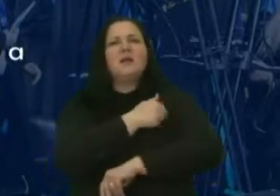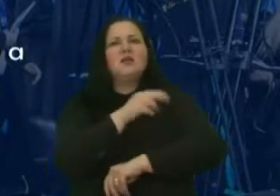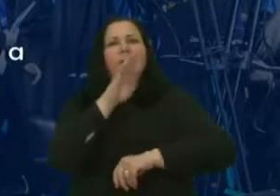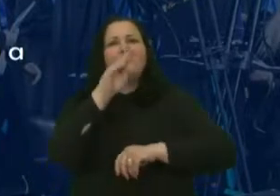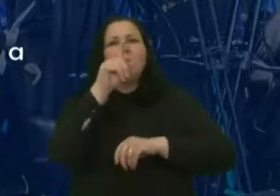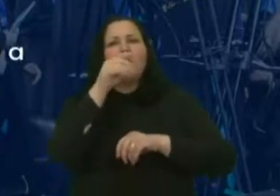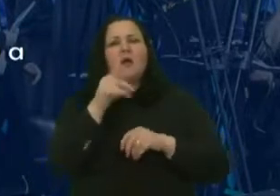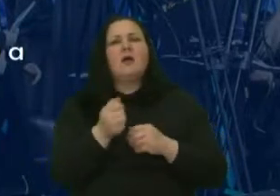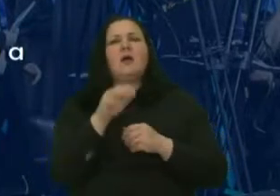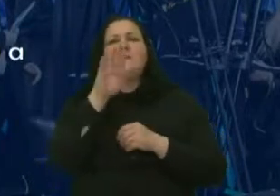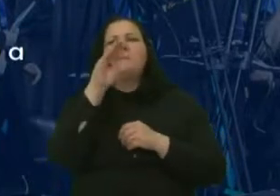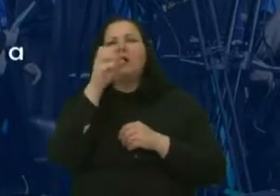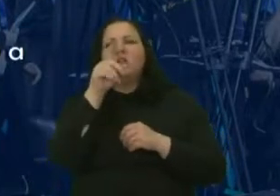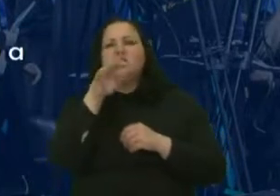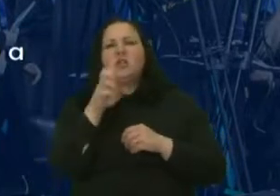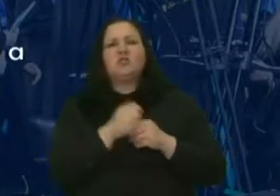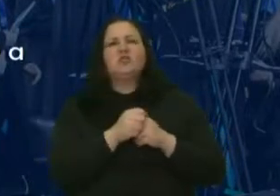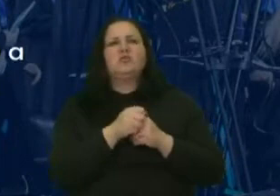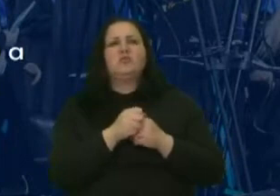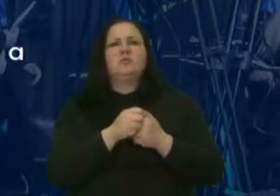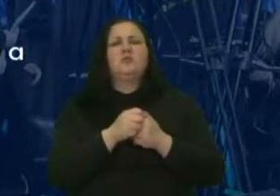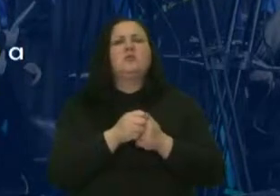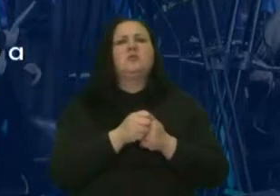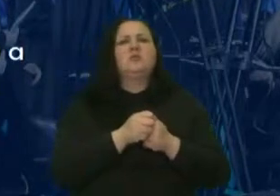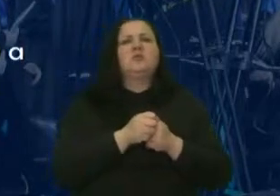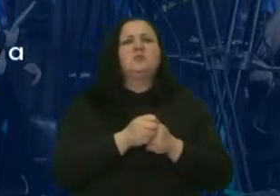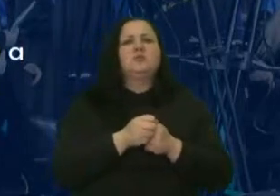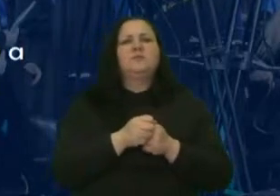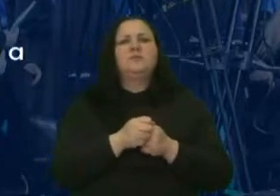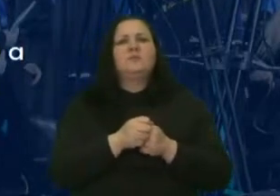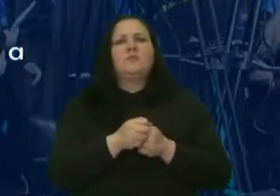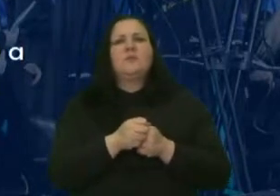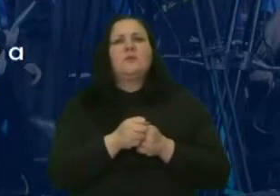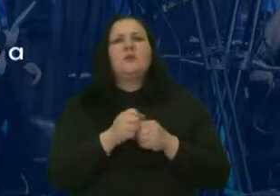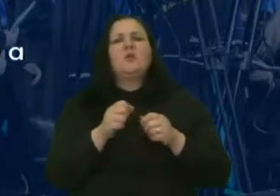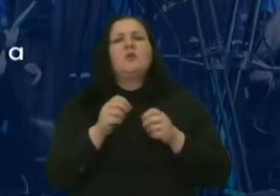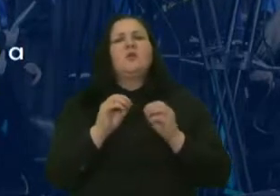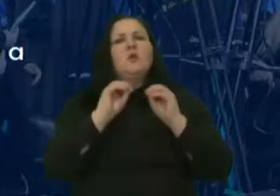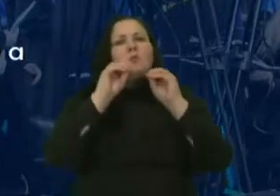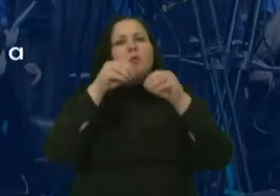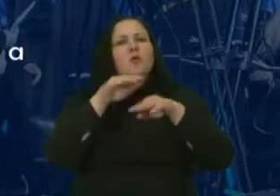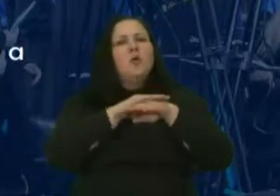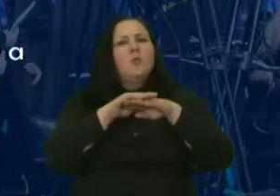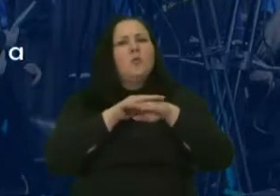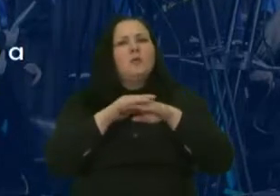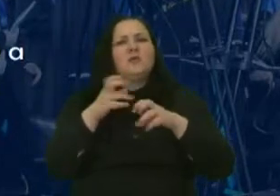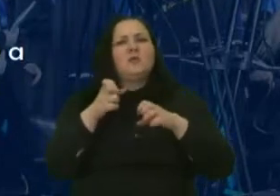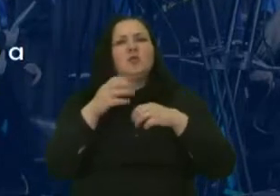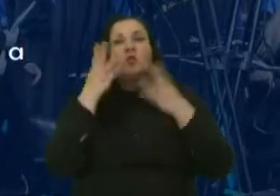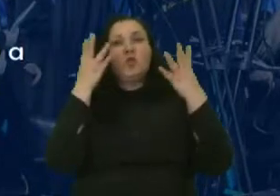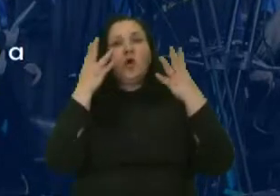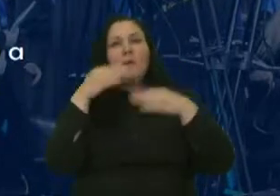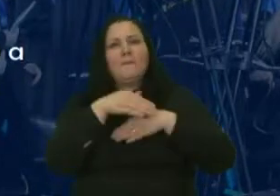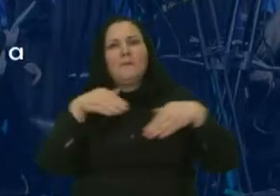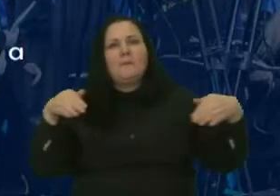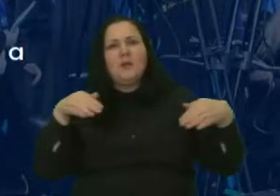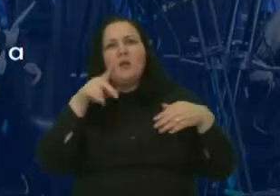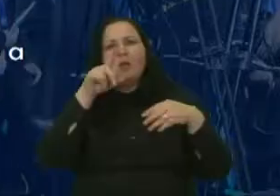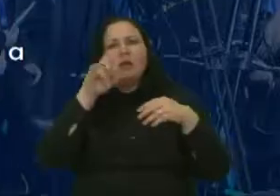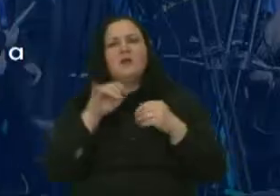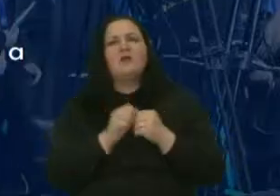Bălcescu bator ișvan Science campusul avem și pe ordinea de zi de astăzi dotarea cu mobilier în valoare de 9 milioane RON